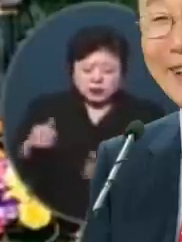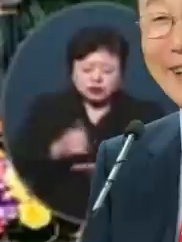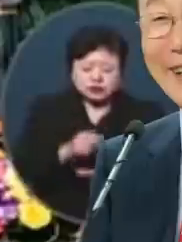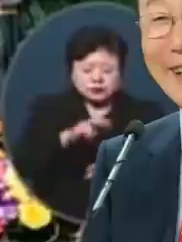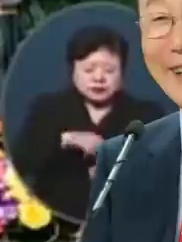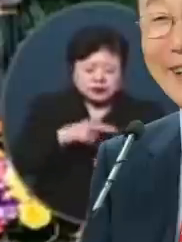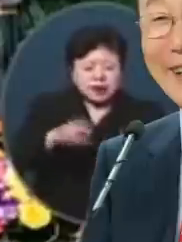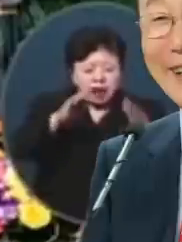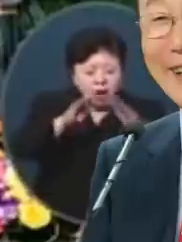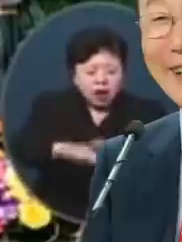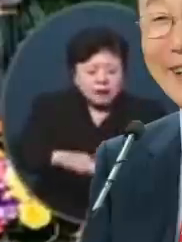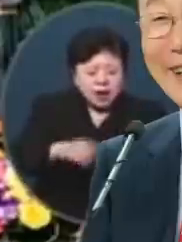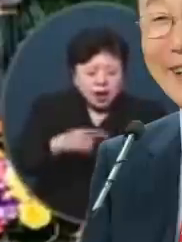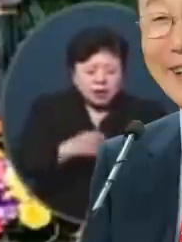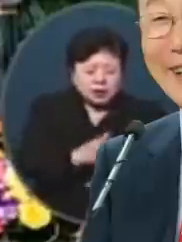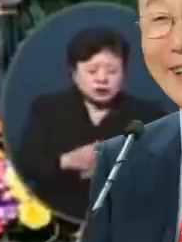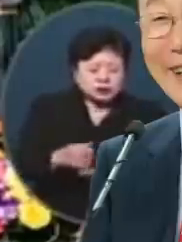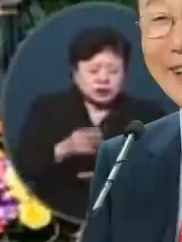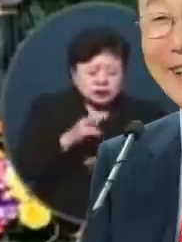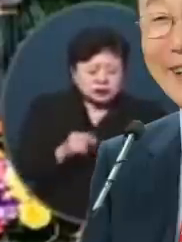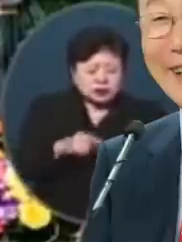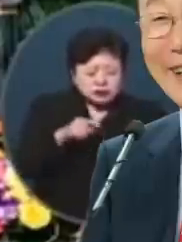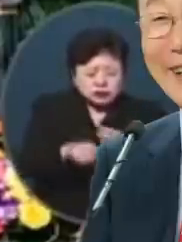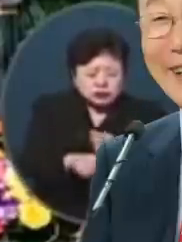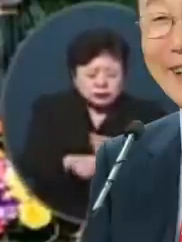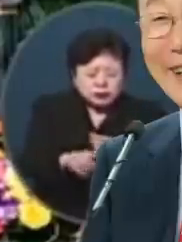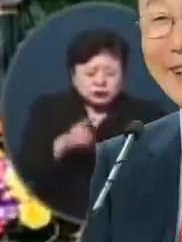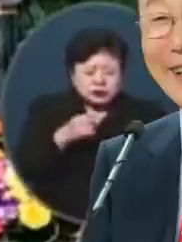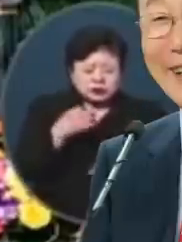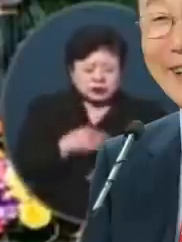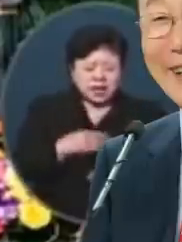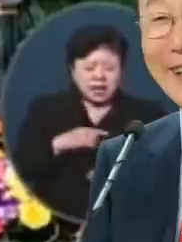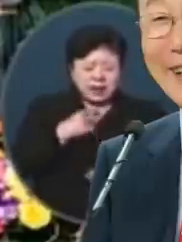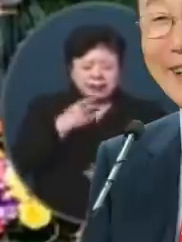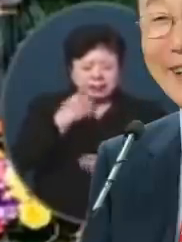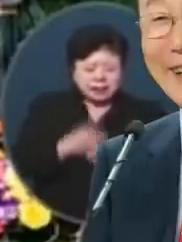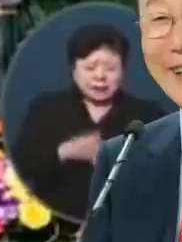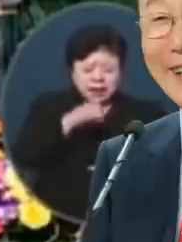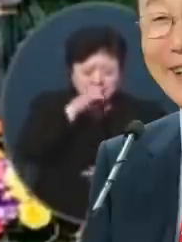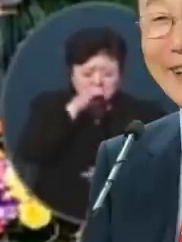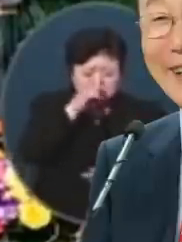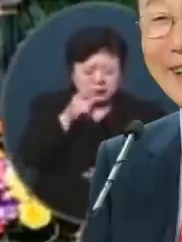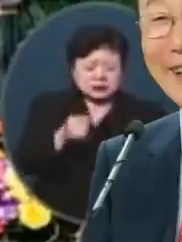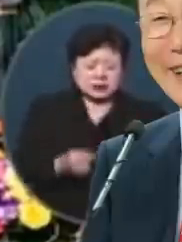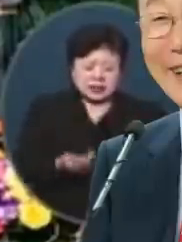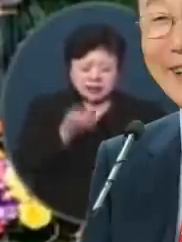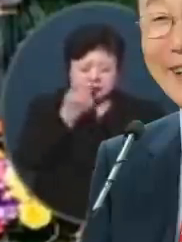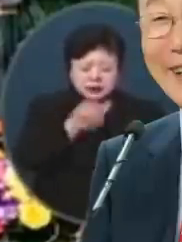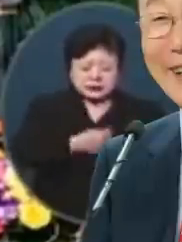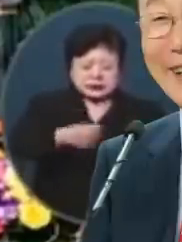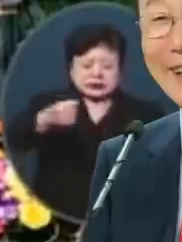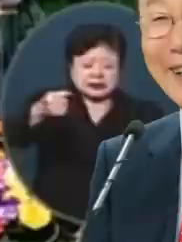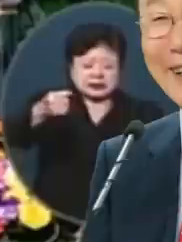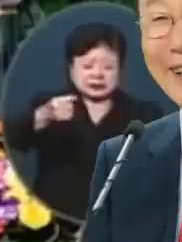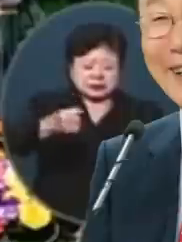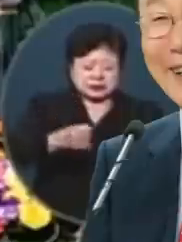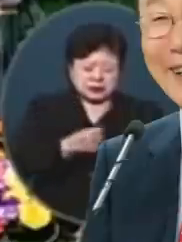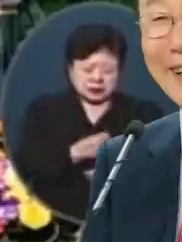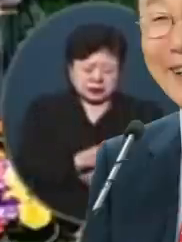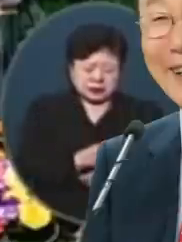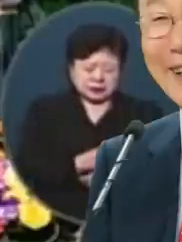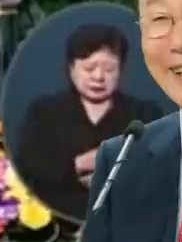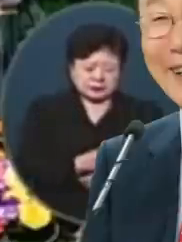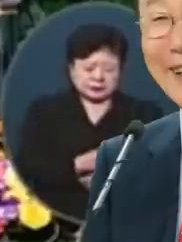흐르며 칼로 주의 선지자들을 죽였으며 오직 나만 남아있거늘 그들이 내 생명을 찾아 빼앗으려